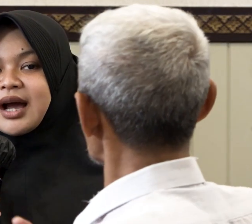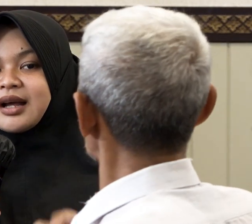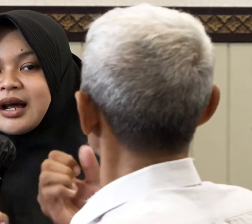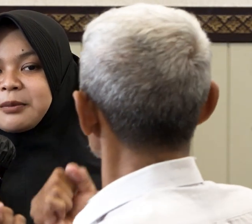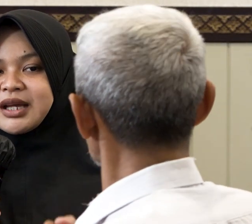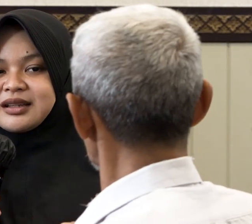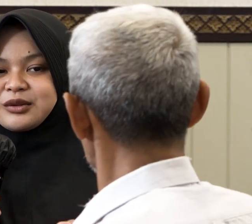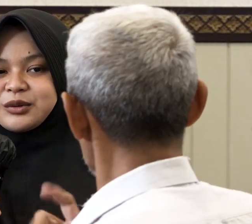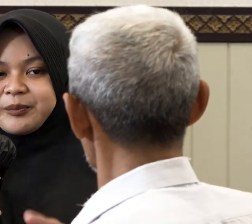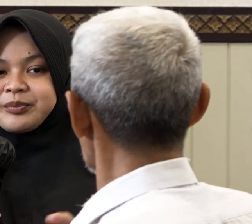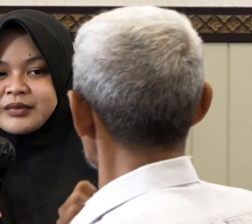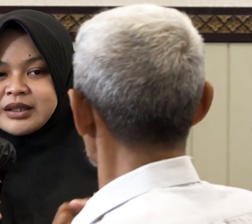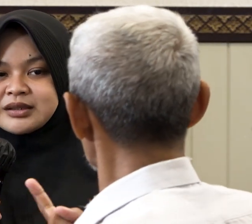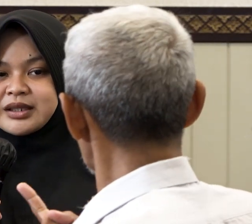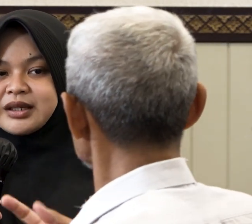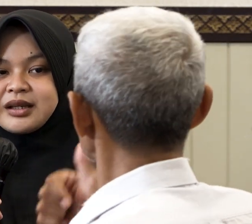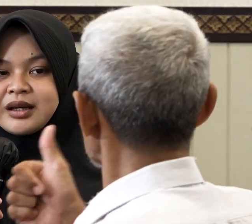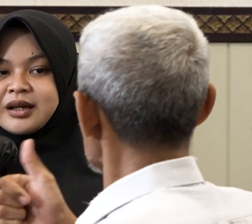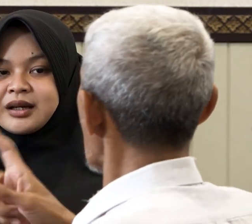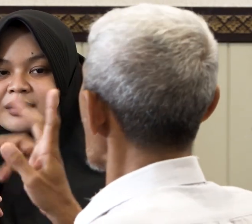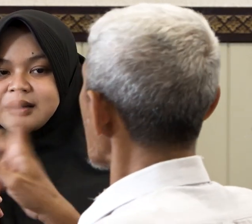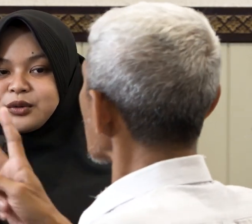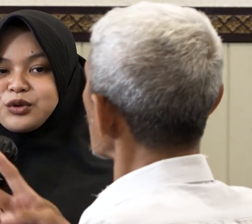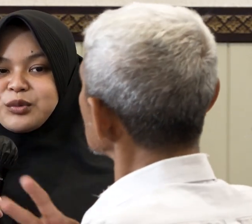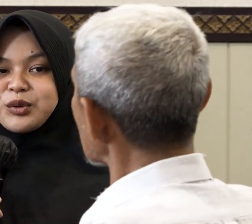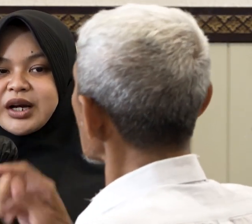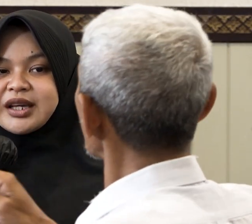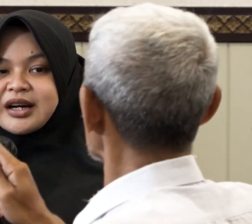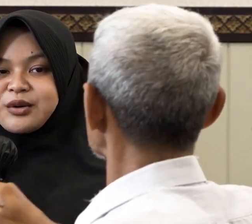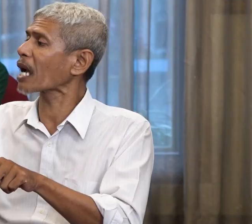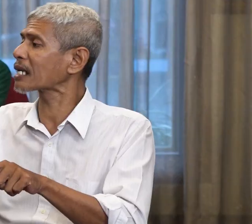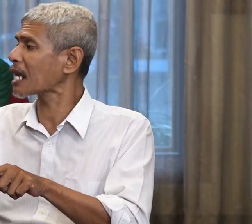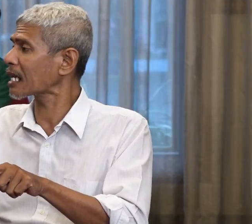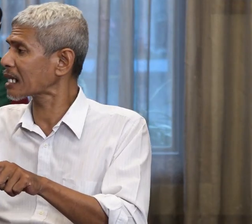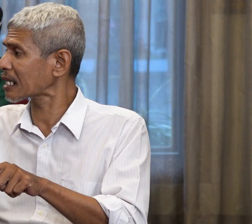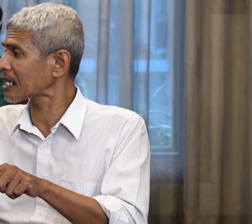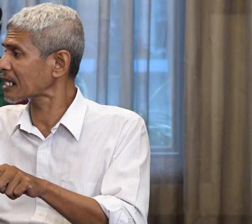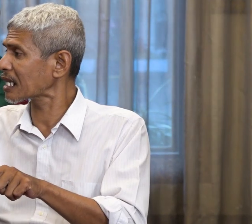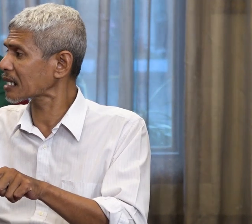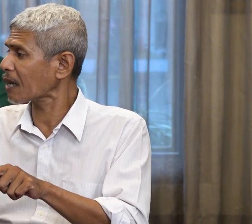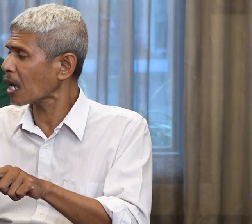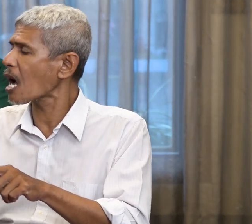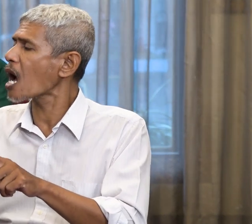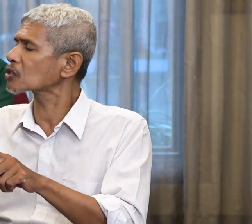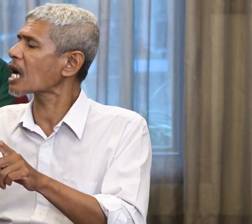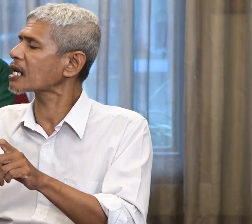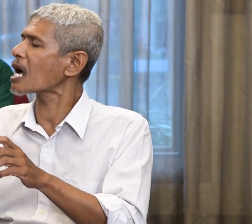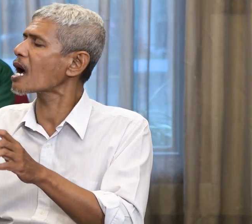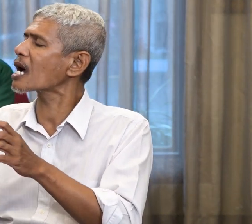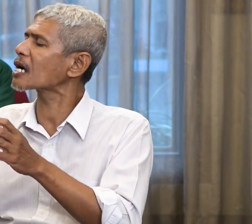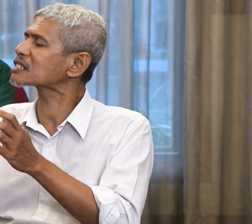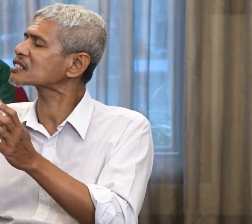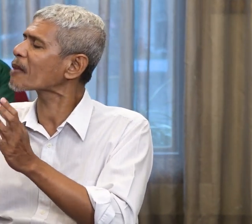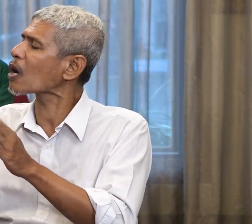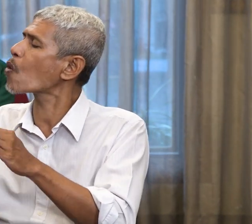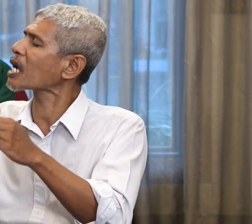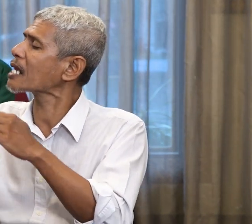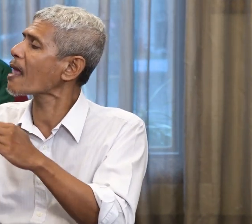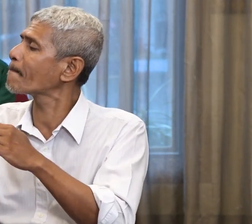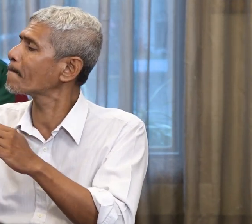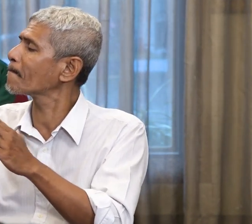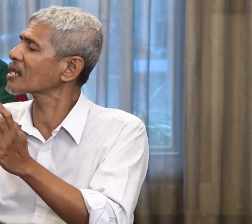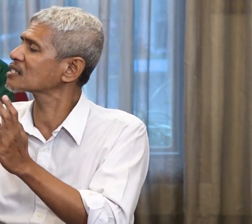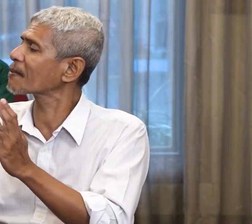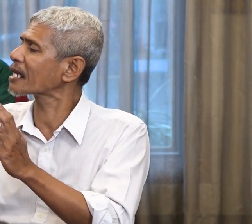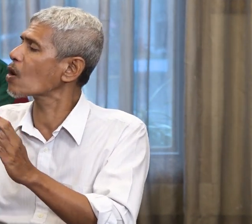sudah akrab kayak gitu jadi untuk mengurangi keraguan keraguan apa ketika dia ingin mengungkapkan apa yang